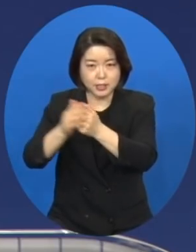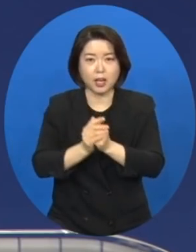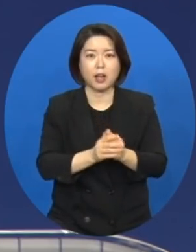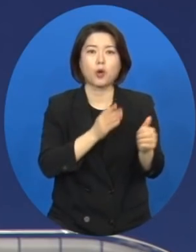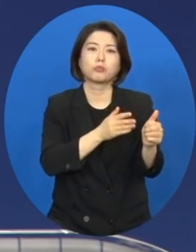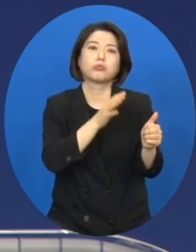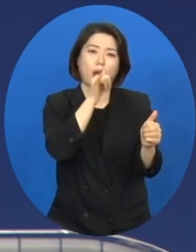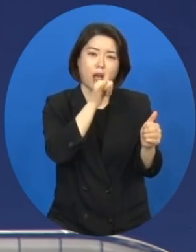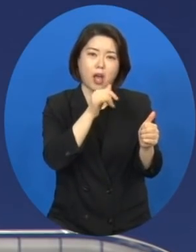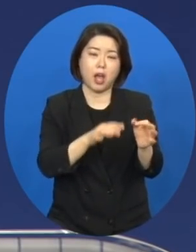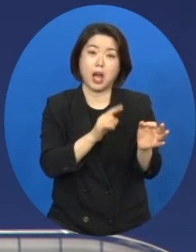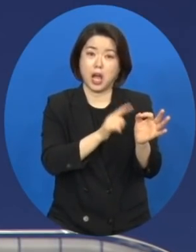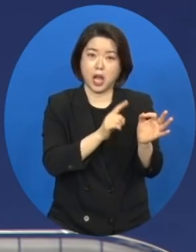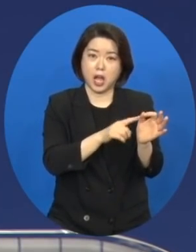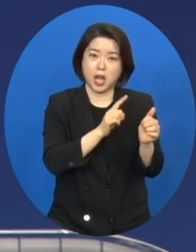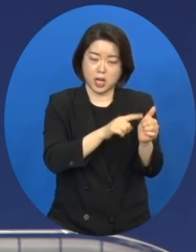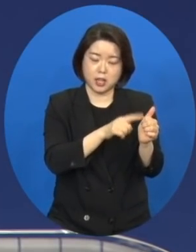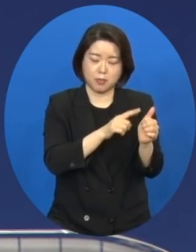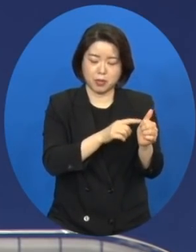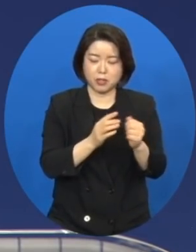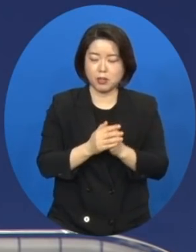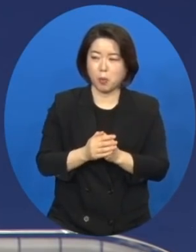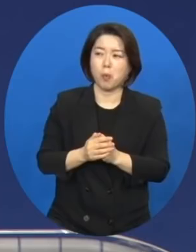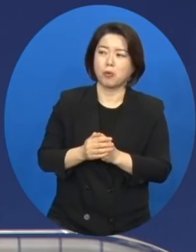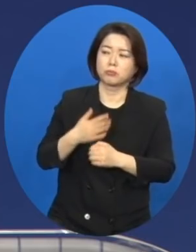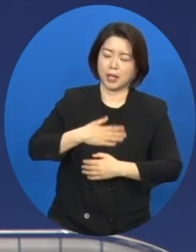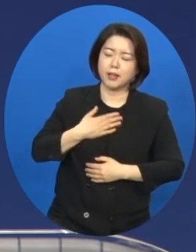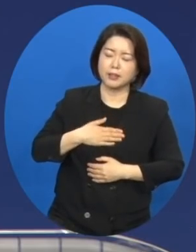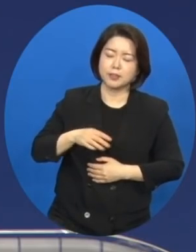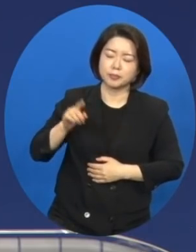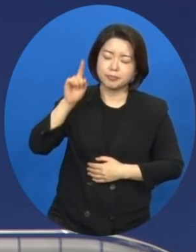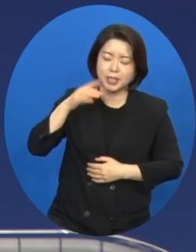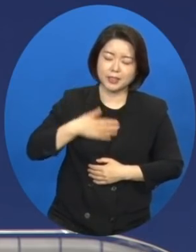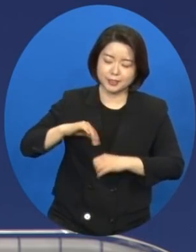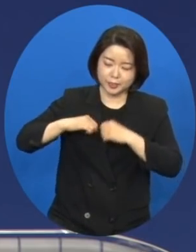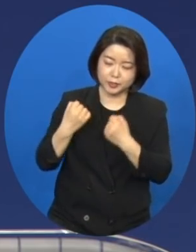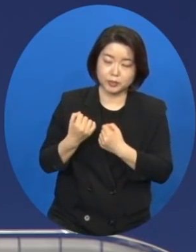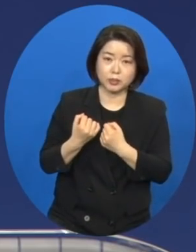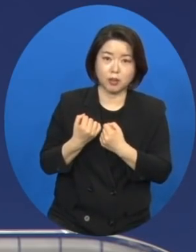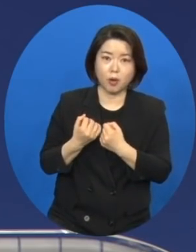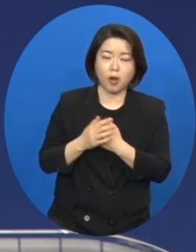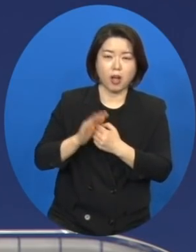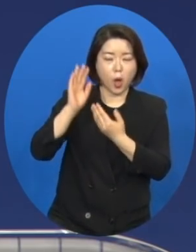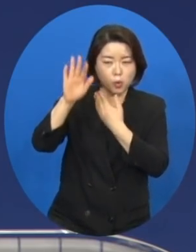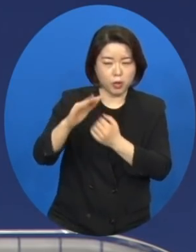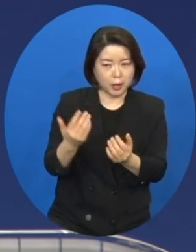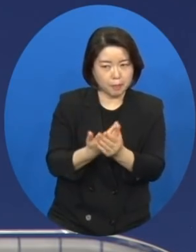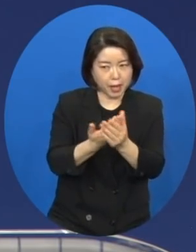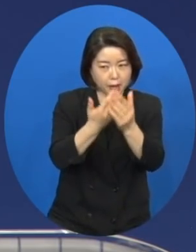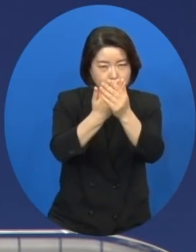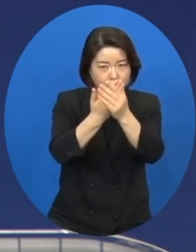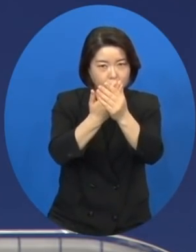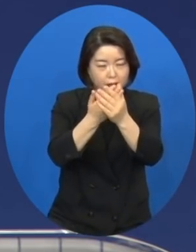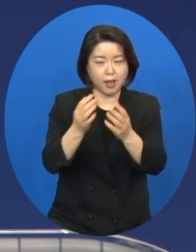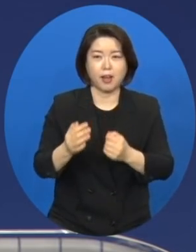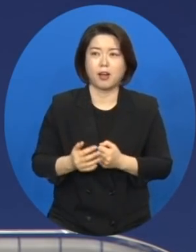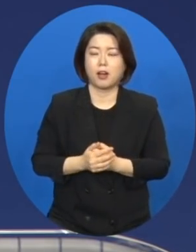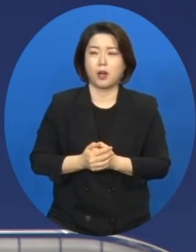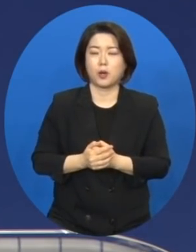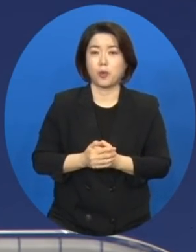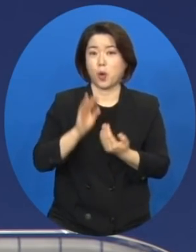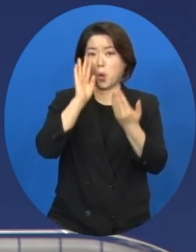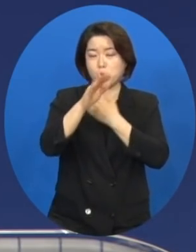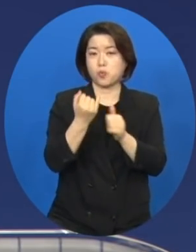거기에 남편이 일단은 순종을 해봅니다. 근데 정말 가게가 잘 됐어요. 그러니까 나중에 남편이 이런 얘기를 하더라는